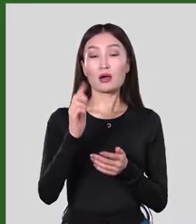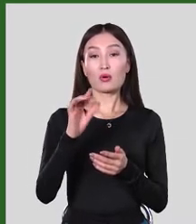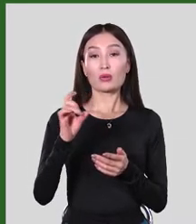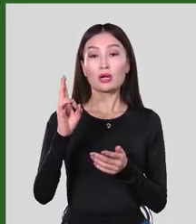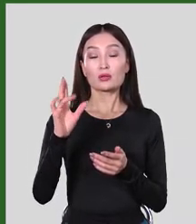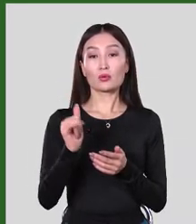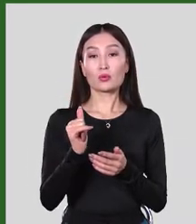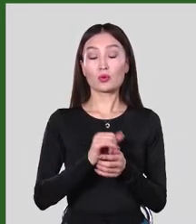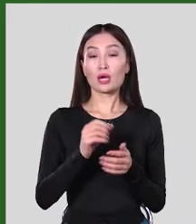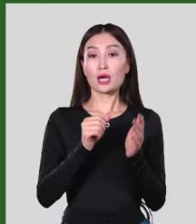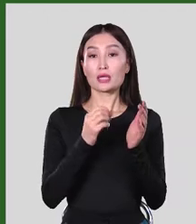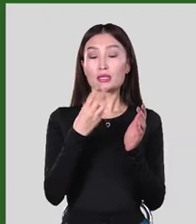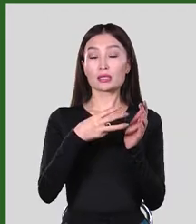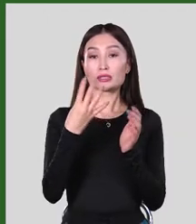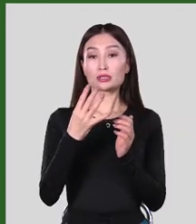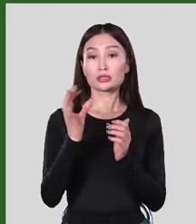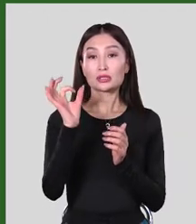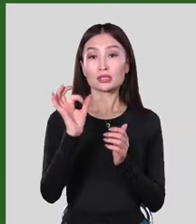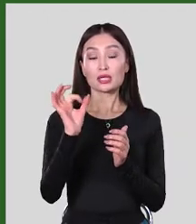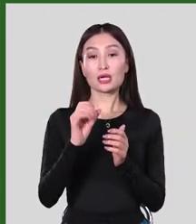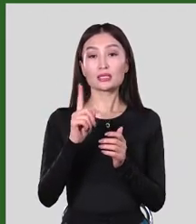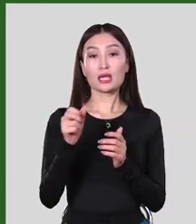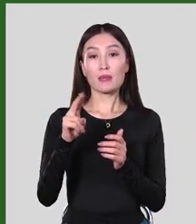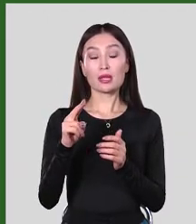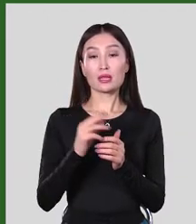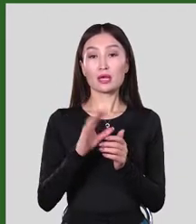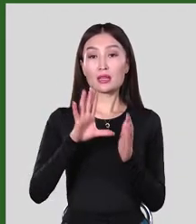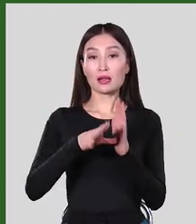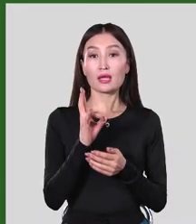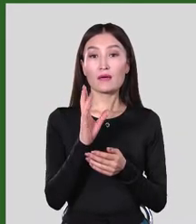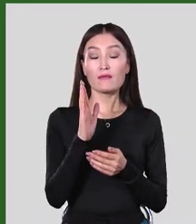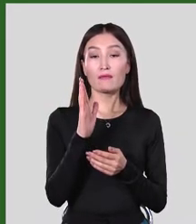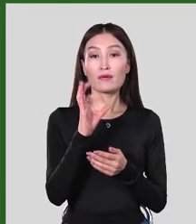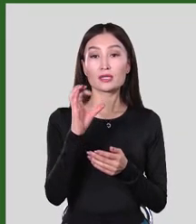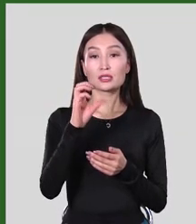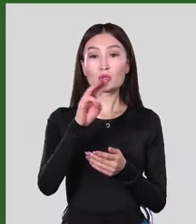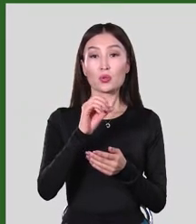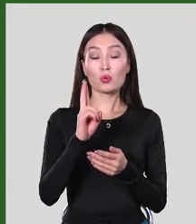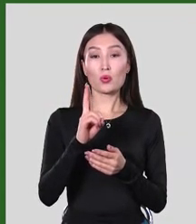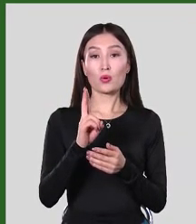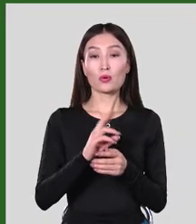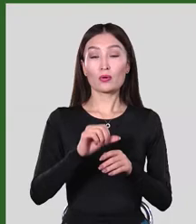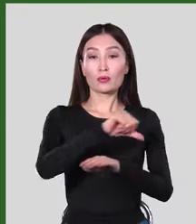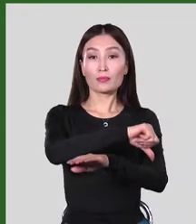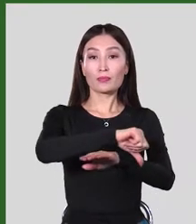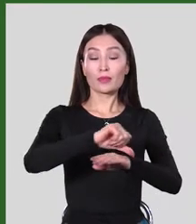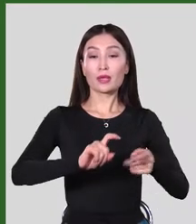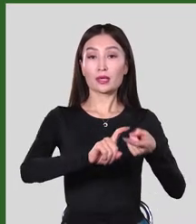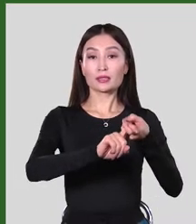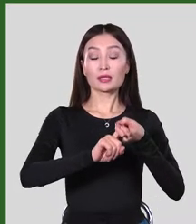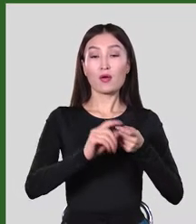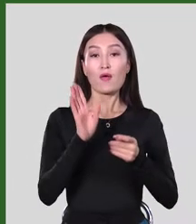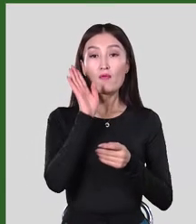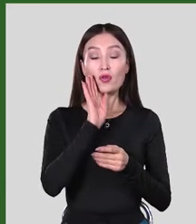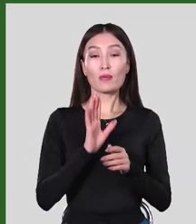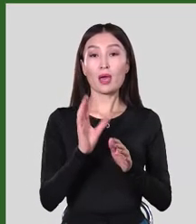южной широты и 34 градуса западной долготы. На востоке Материк омывается водами